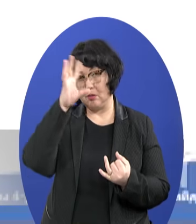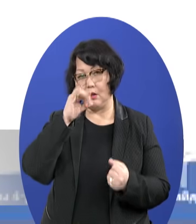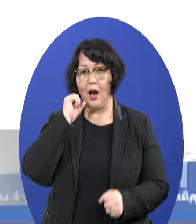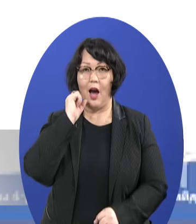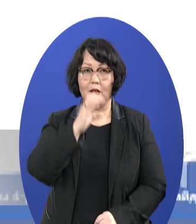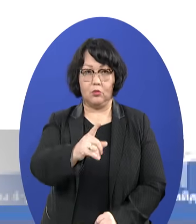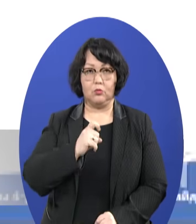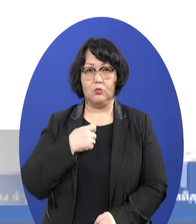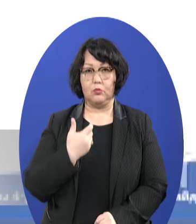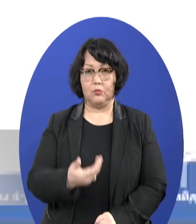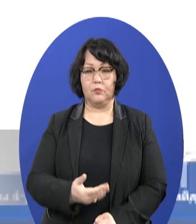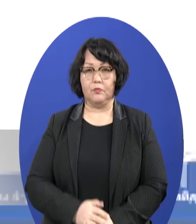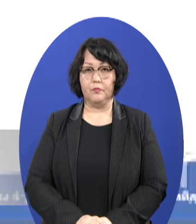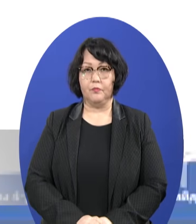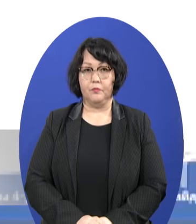авч байр суурь илэрхийлээ.